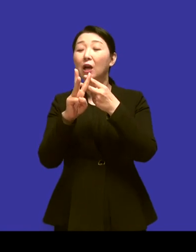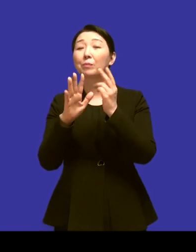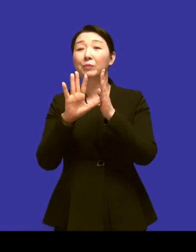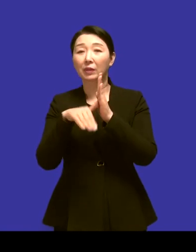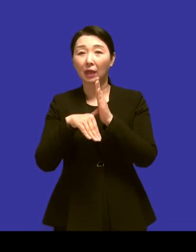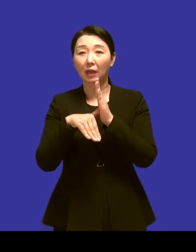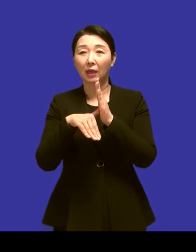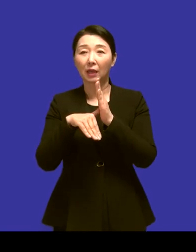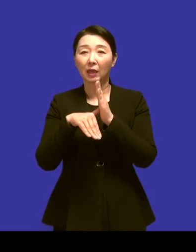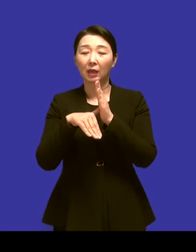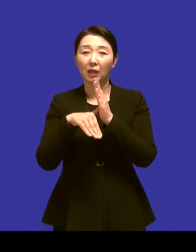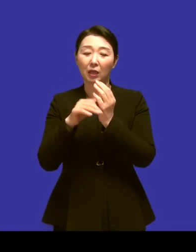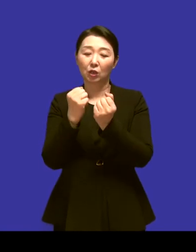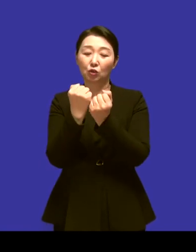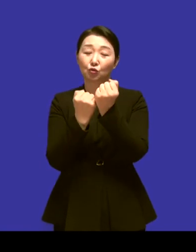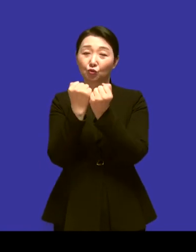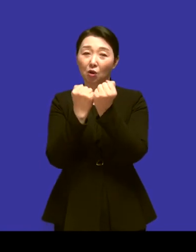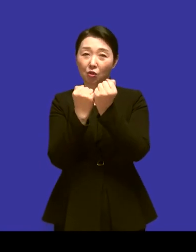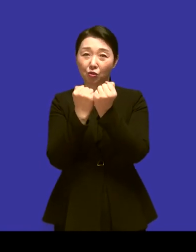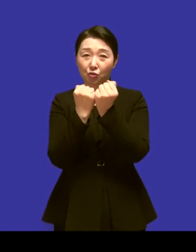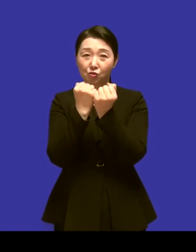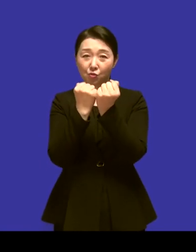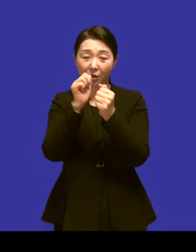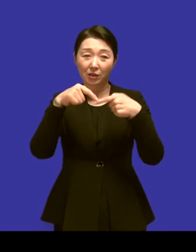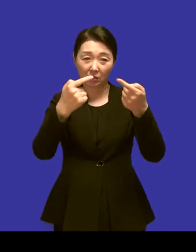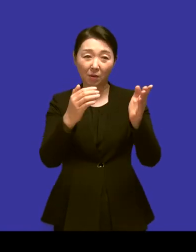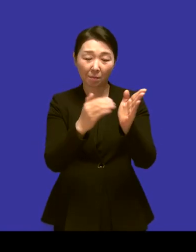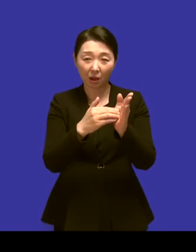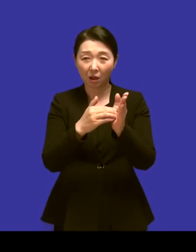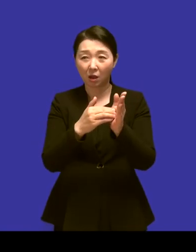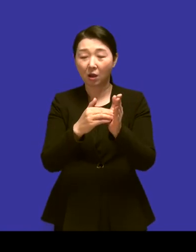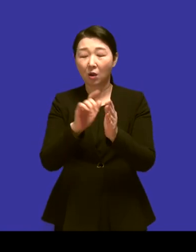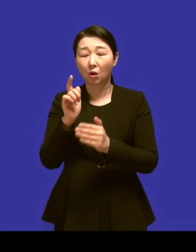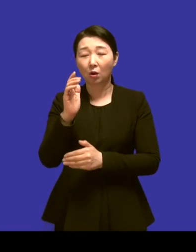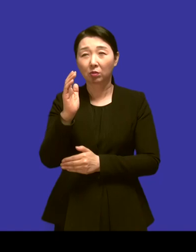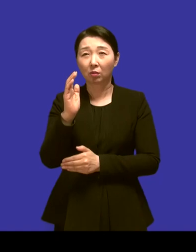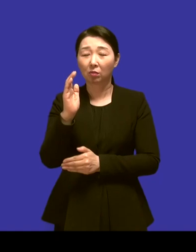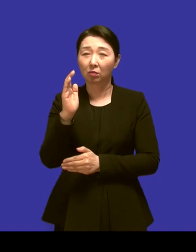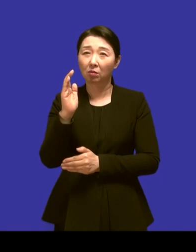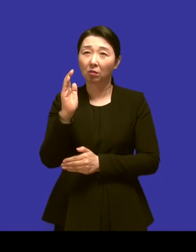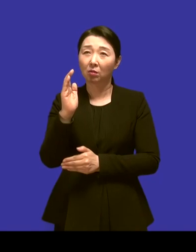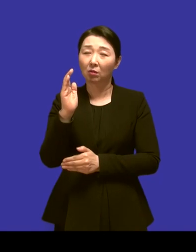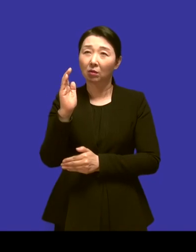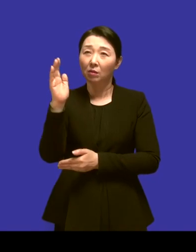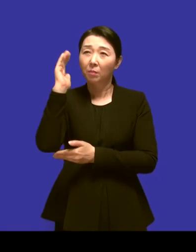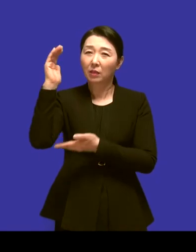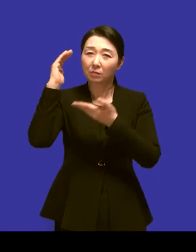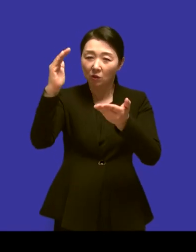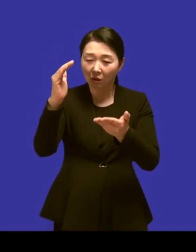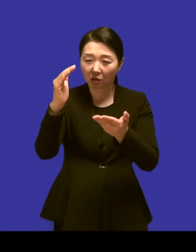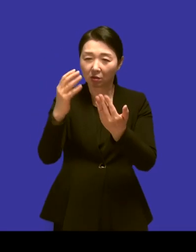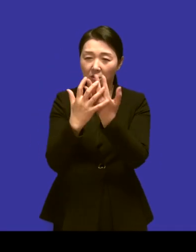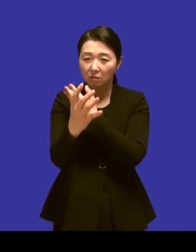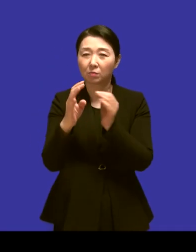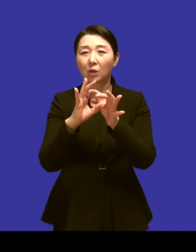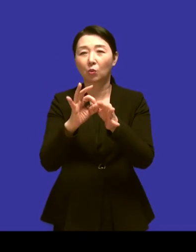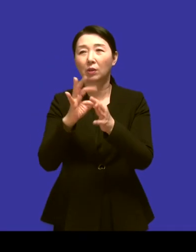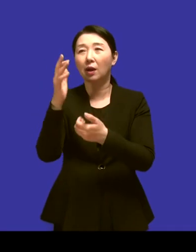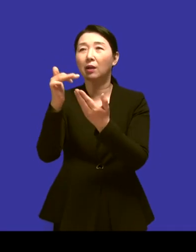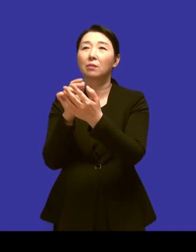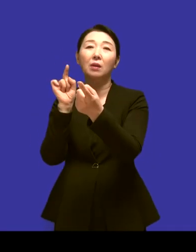이제 수련회를 가고 이제 어떤 집회를 통해서 하나님을 되게 엄청 진하게 만났었던 시간들이